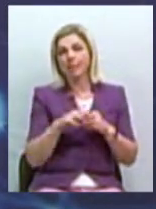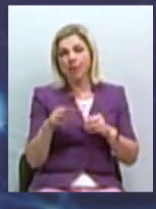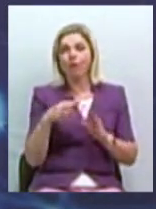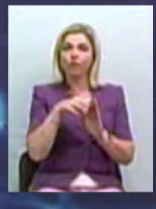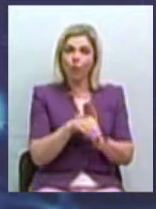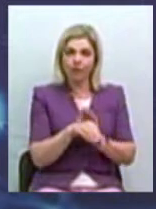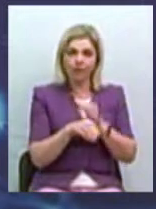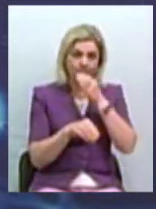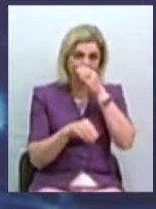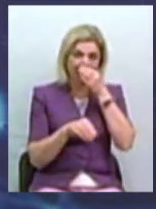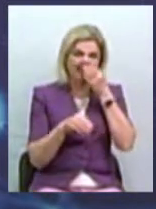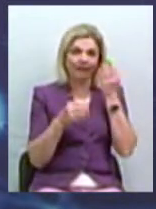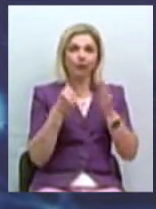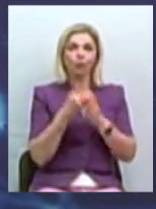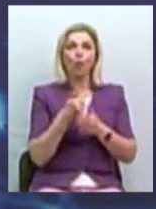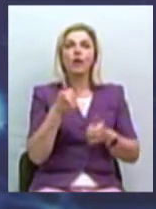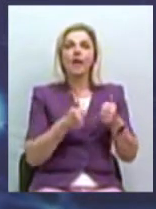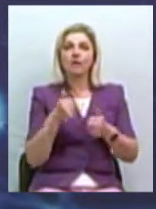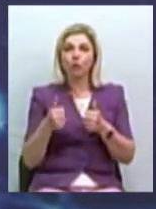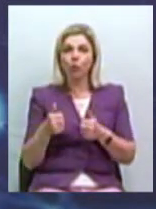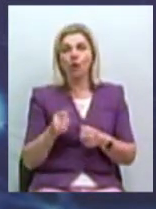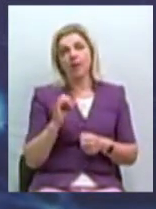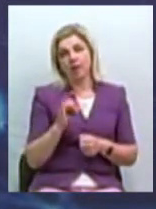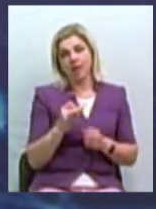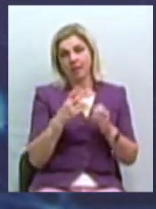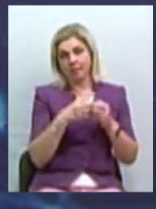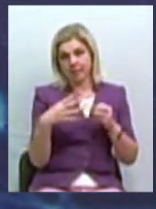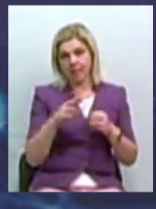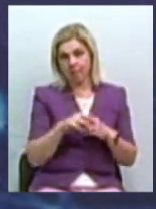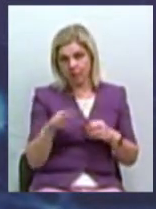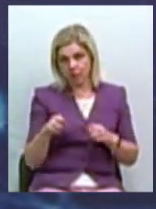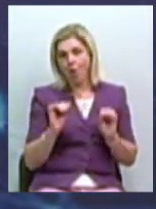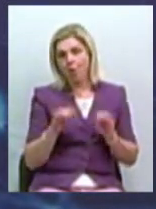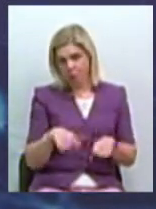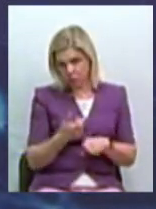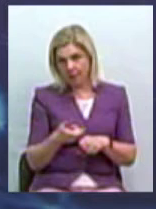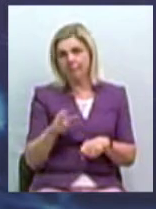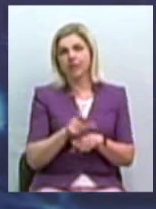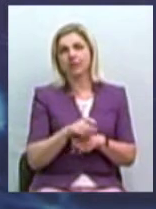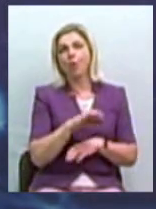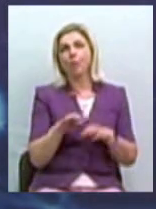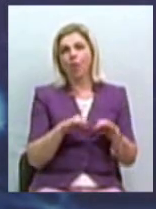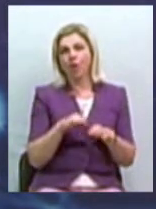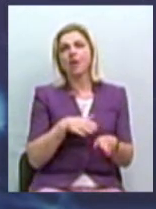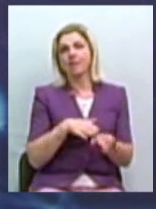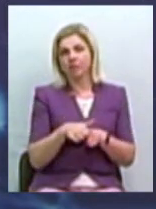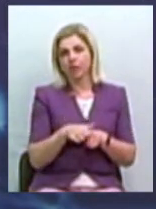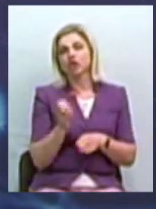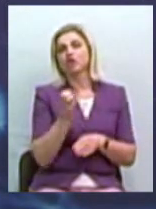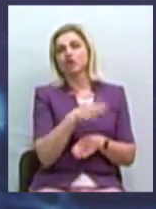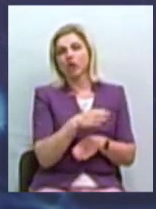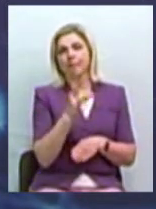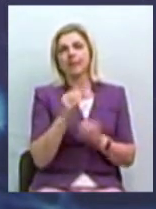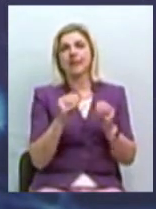входять відповідно до рейтингу. І, звичайно, на 15 мільйонів можна більше проєктів бути реалізованим, чим, наприклад,